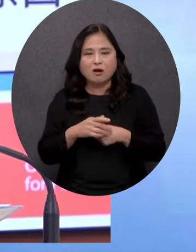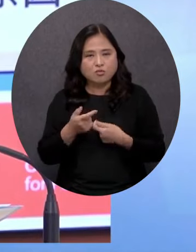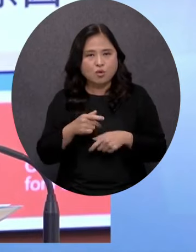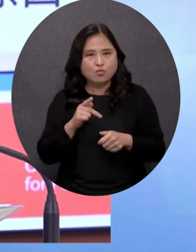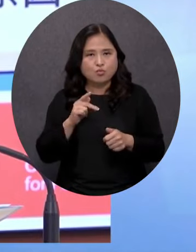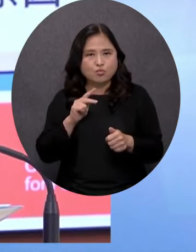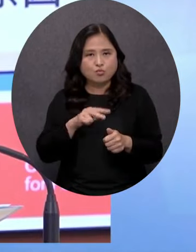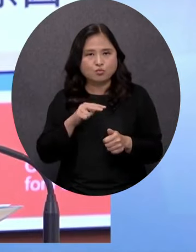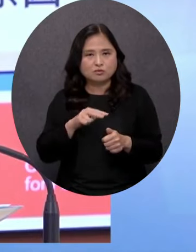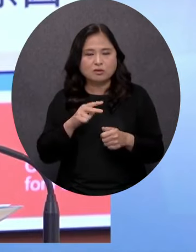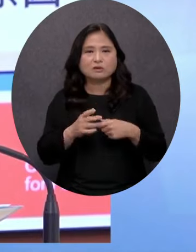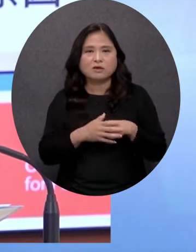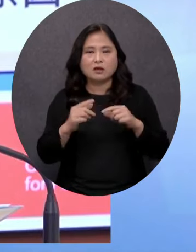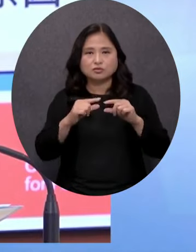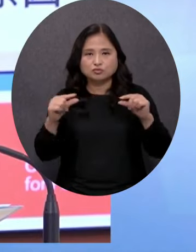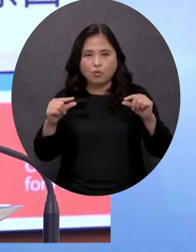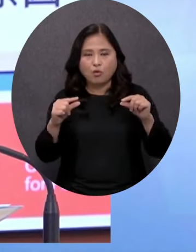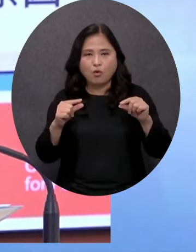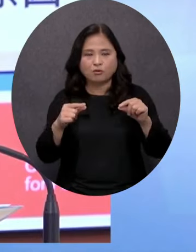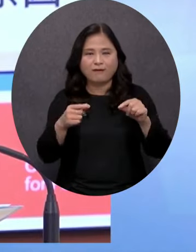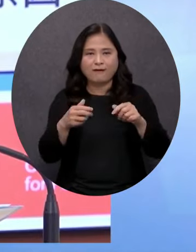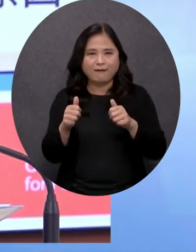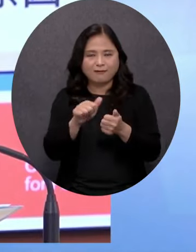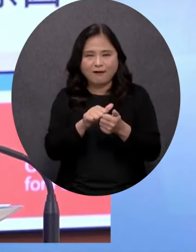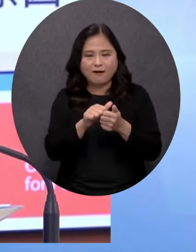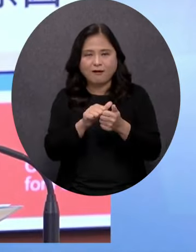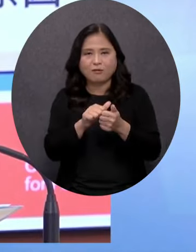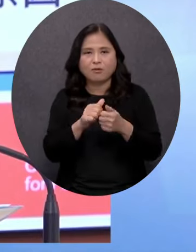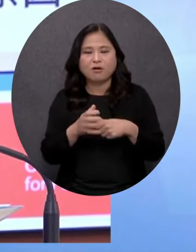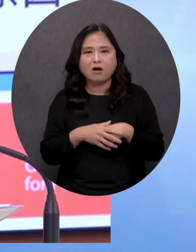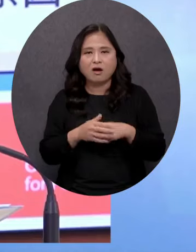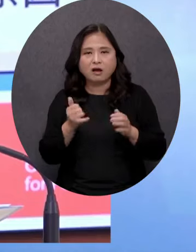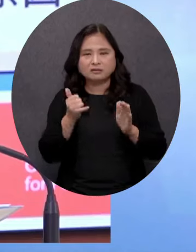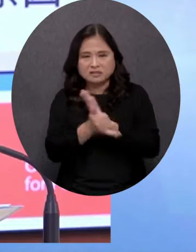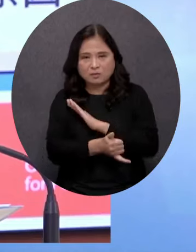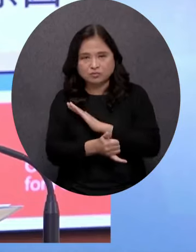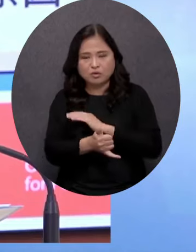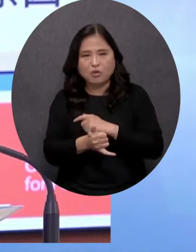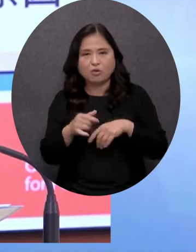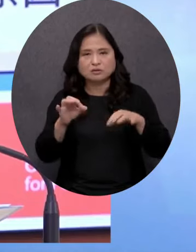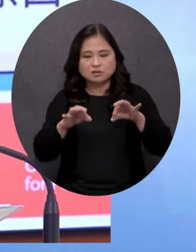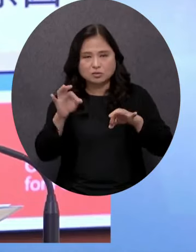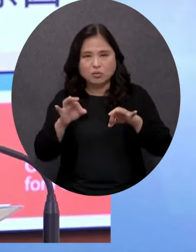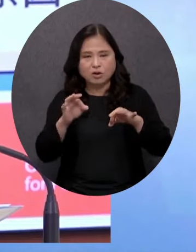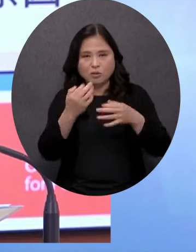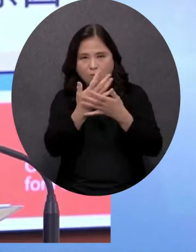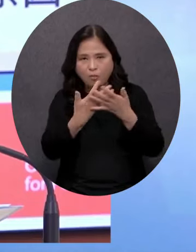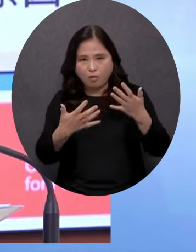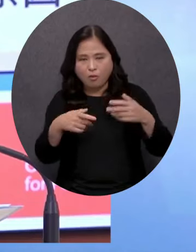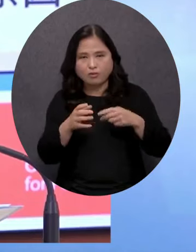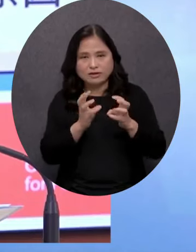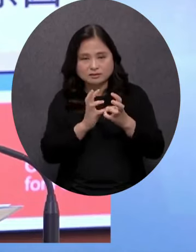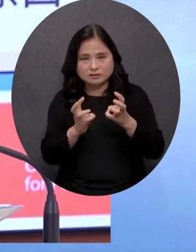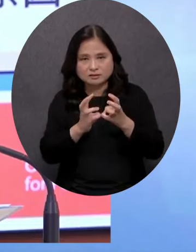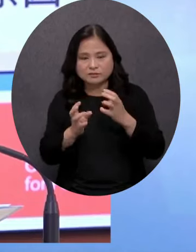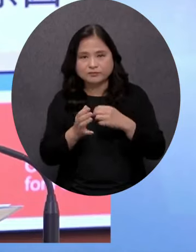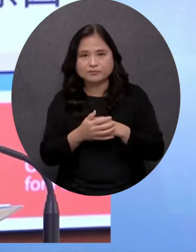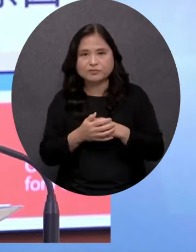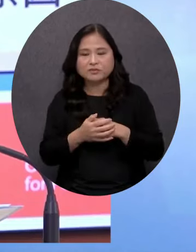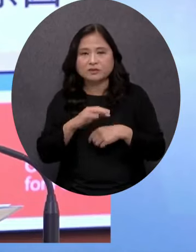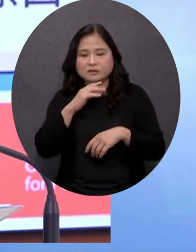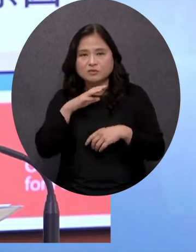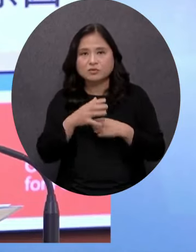户呢，是憑證這個帳戶呢是進入了消委會的系統。若然